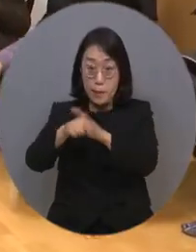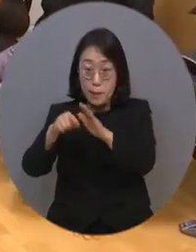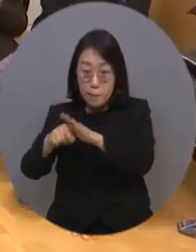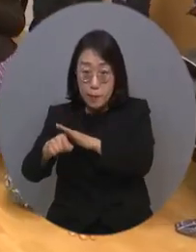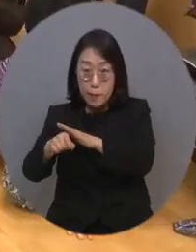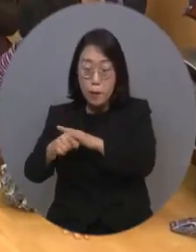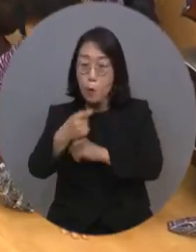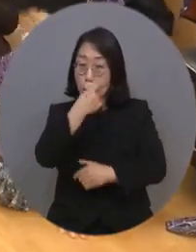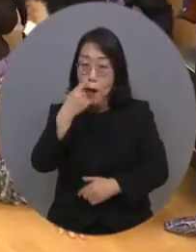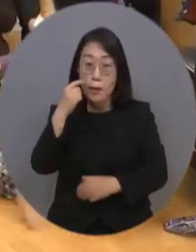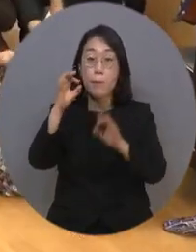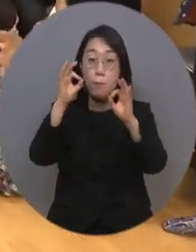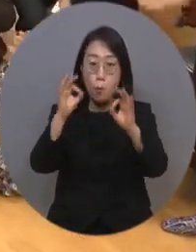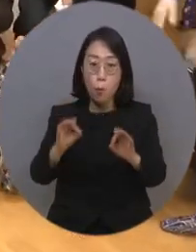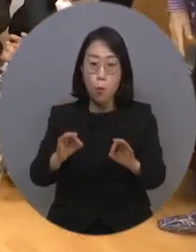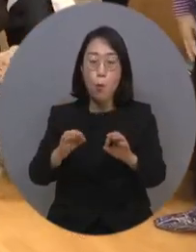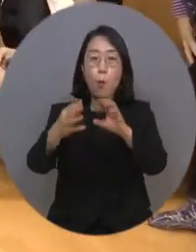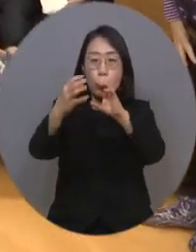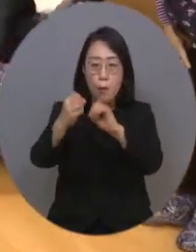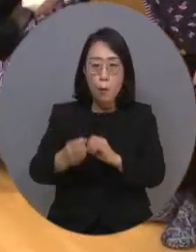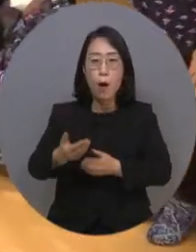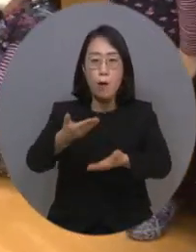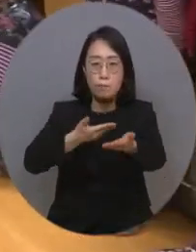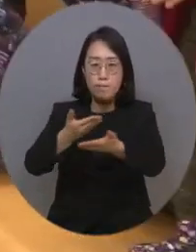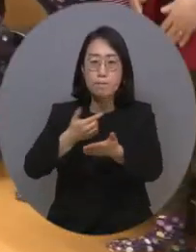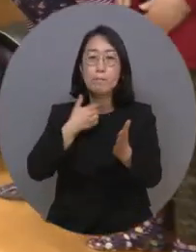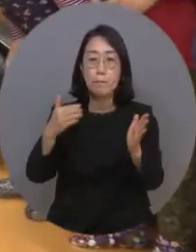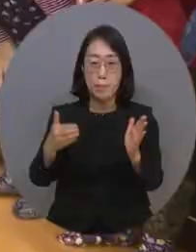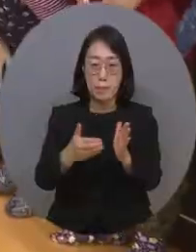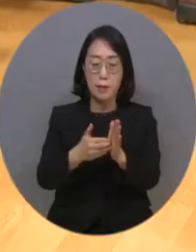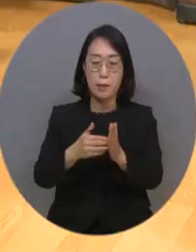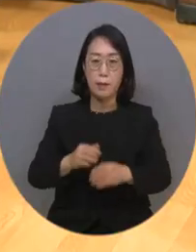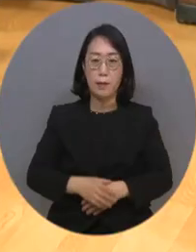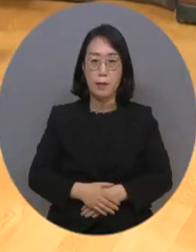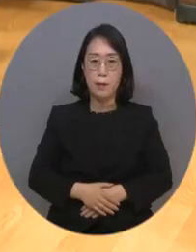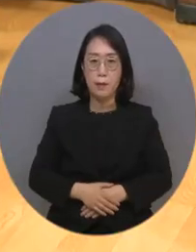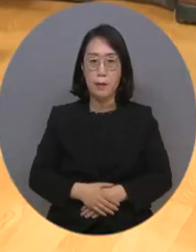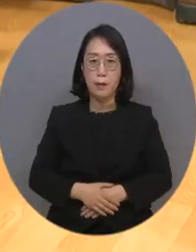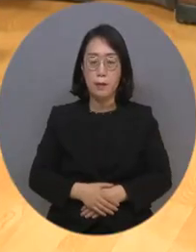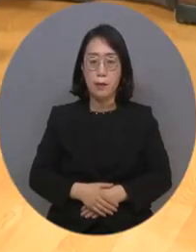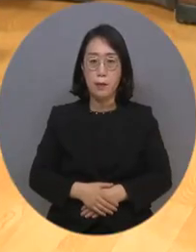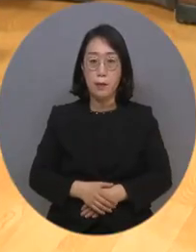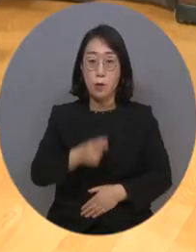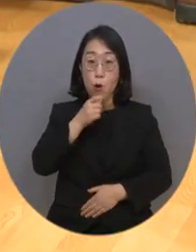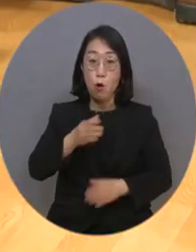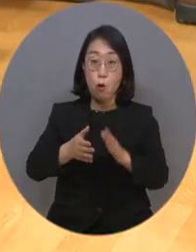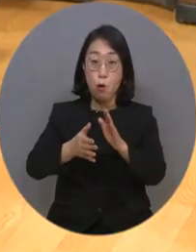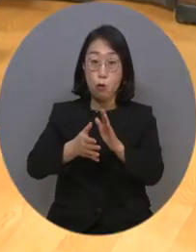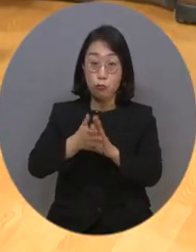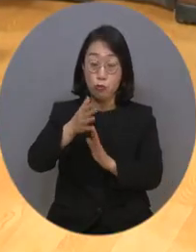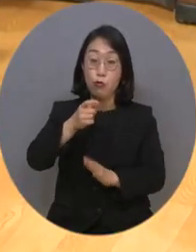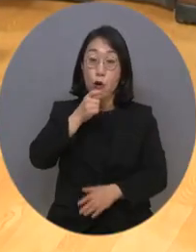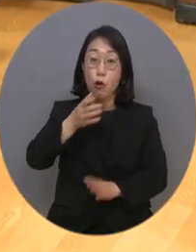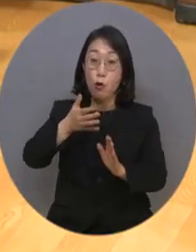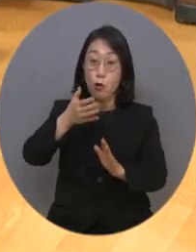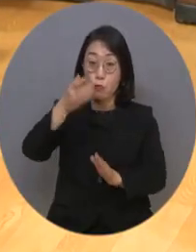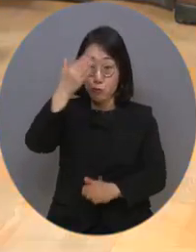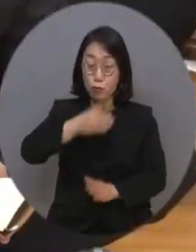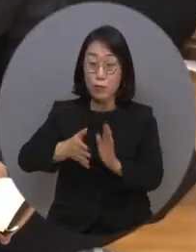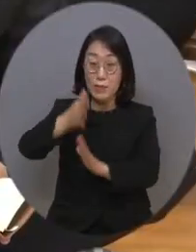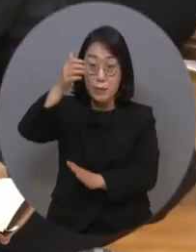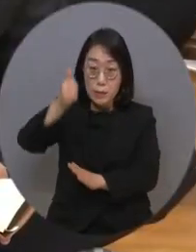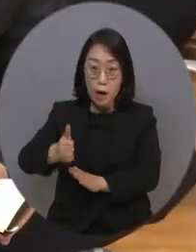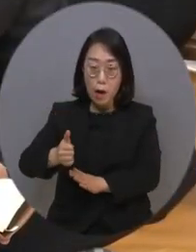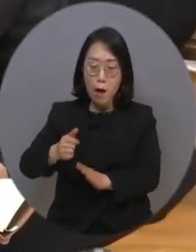현장을 직접 확인하고 의견을 나누는 시간을 가졌습니다 전기명 여수시장은 경로당을 찾아가 어르신들의